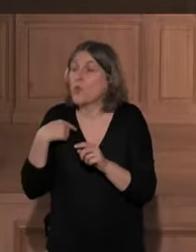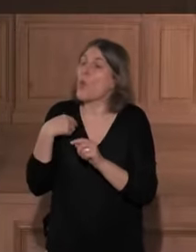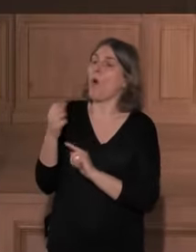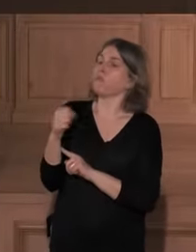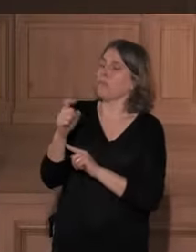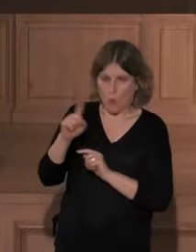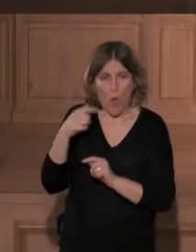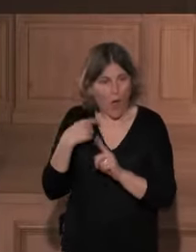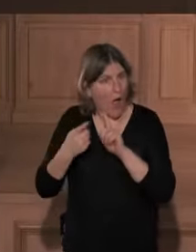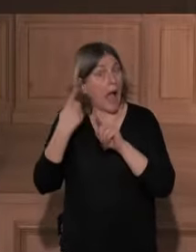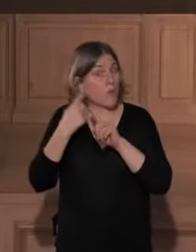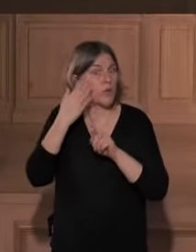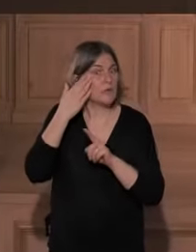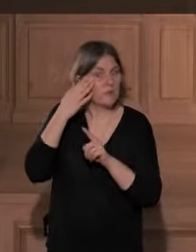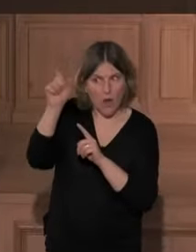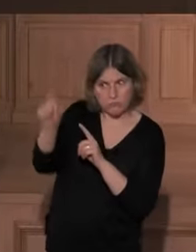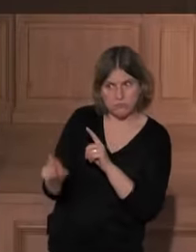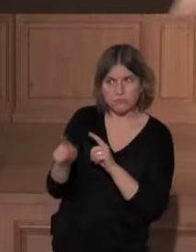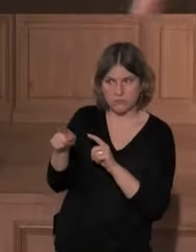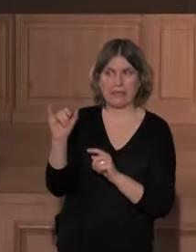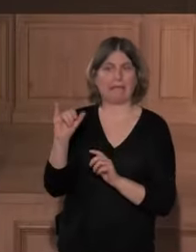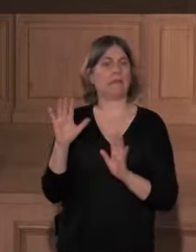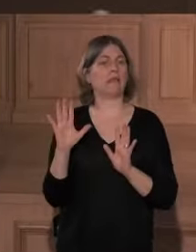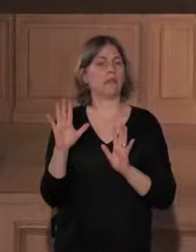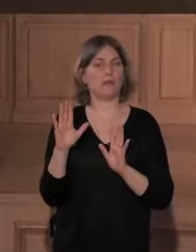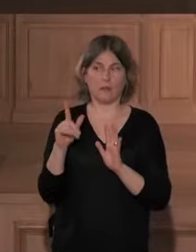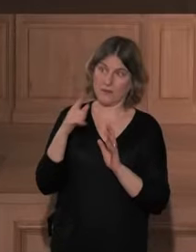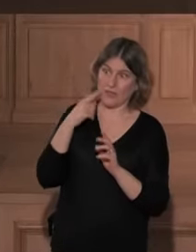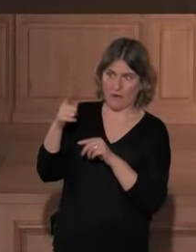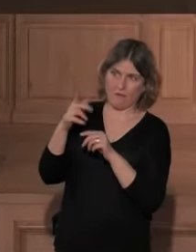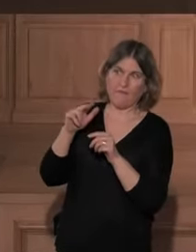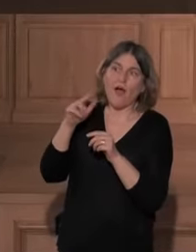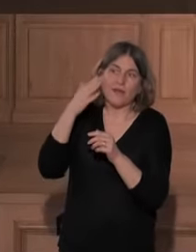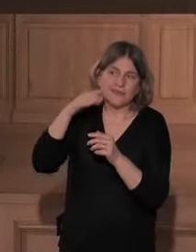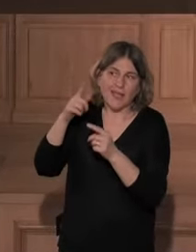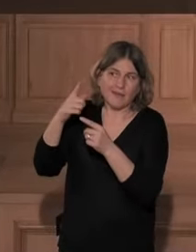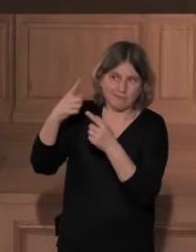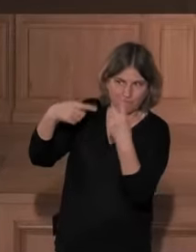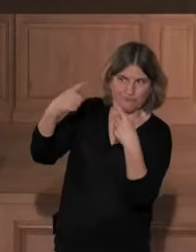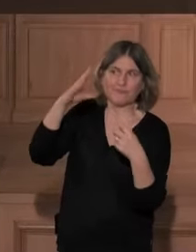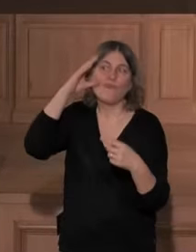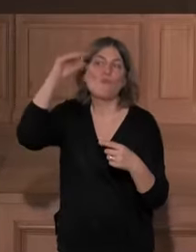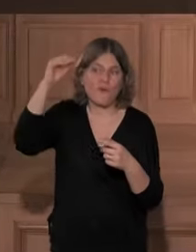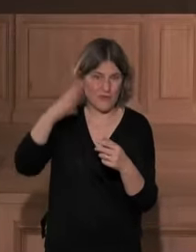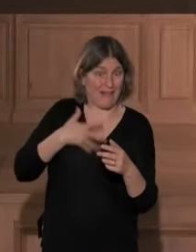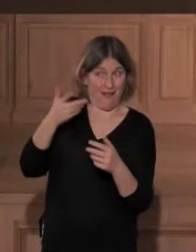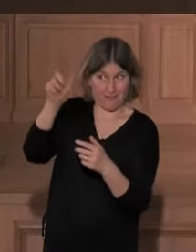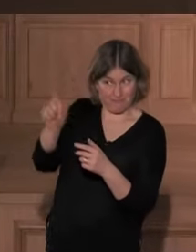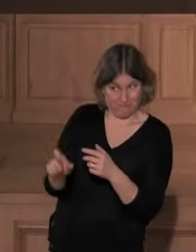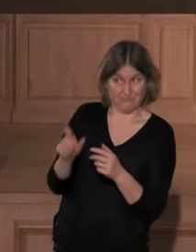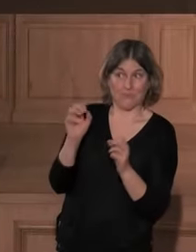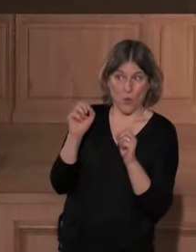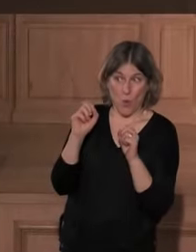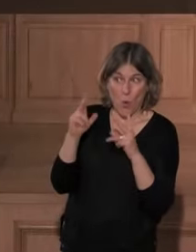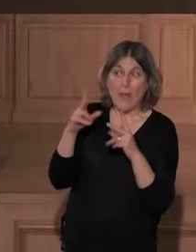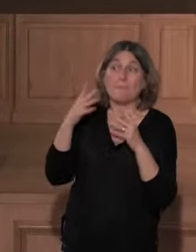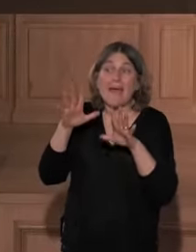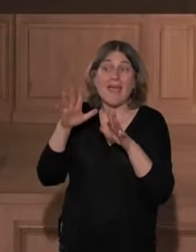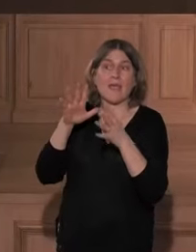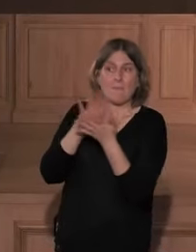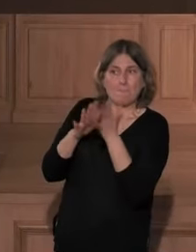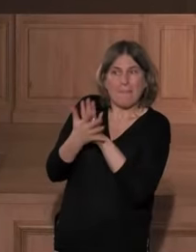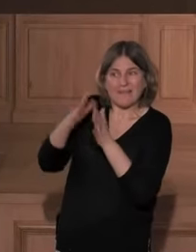personne que vous êtes, puisque la personne que vous êtes, faites le professionnel que vous êtes après sur la pratique. Par contre, la pratique que vous avez, elle vous appartient à vous. Et on n'a